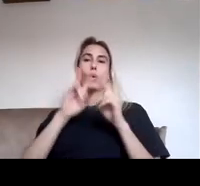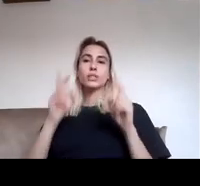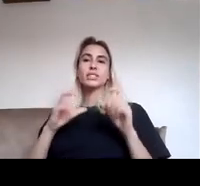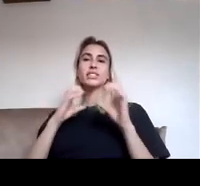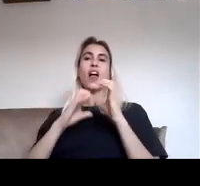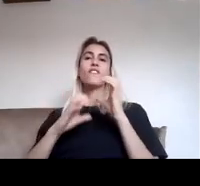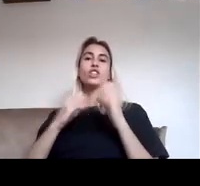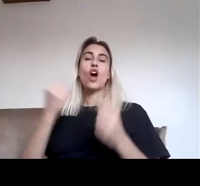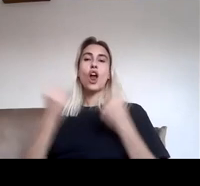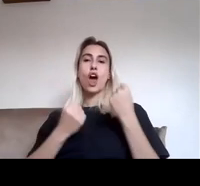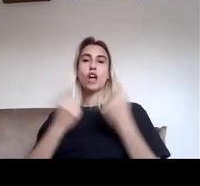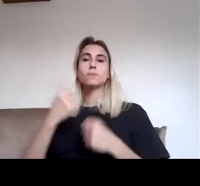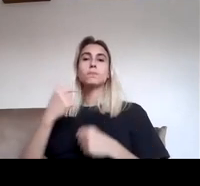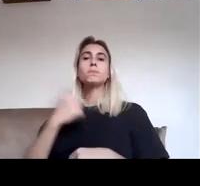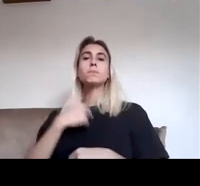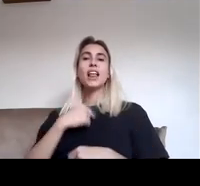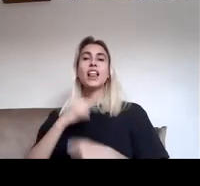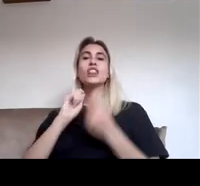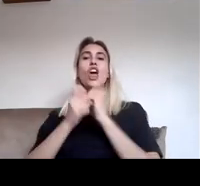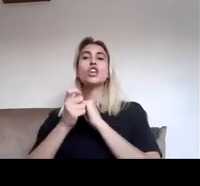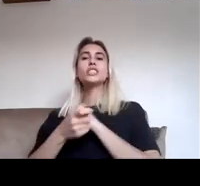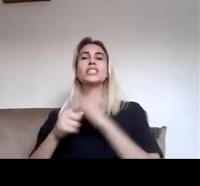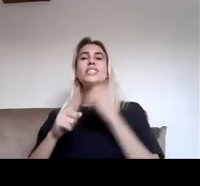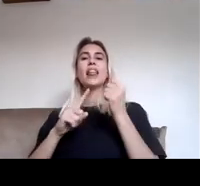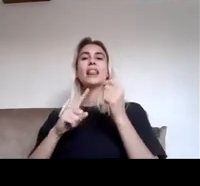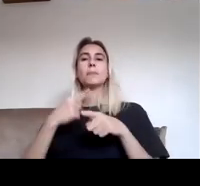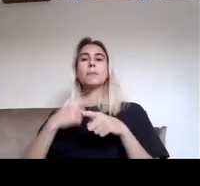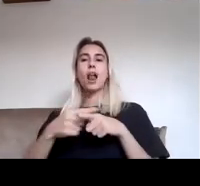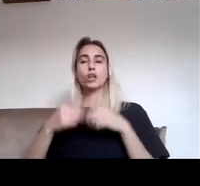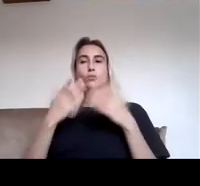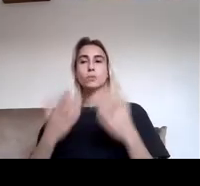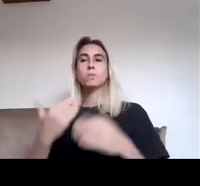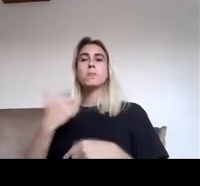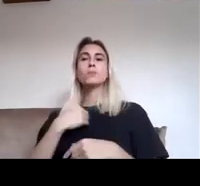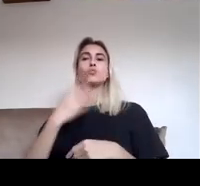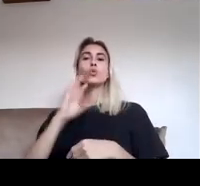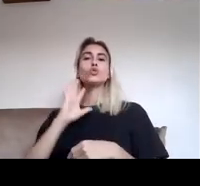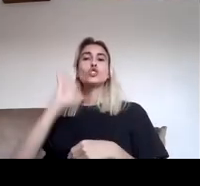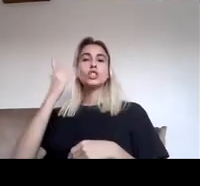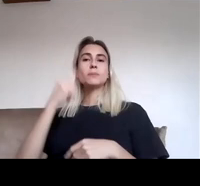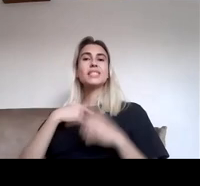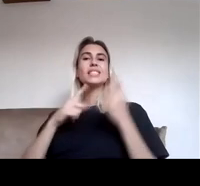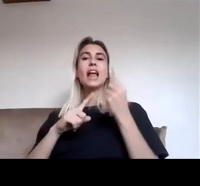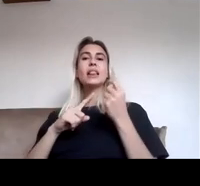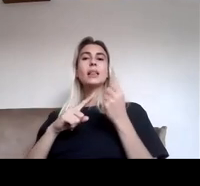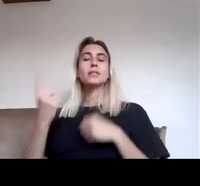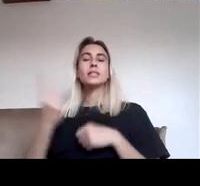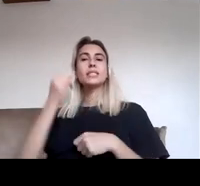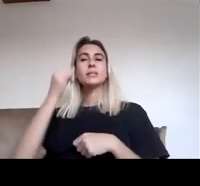araçları. Şimdi bize çok değişik istatistikler paylaşmışlardı. Benim çok böyle şaşırdığım istatistiklerden bir tanesi,